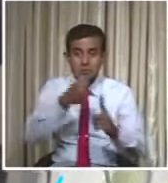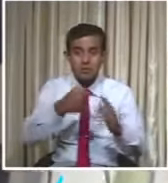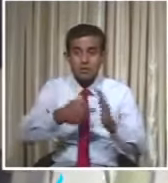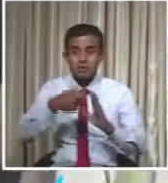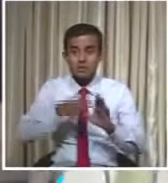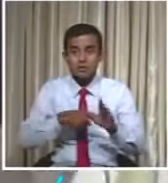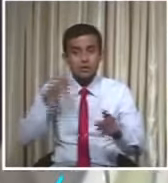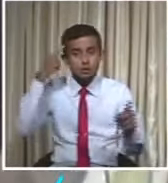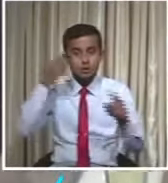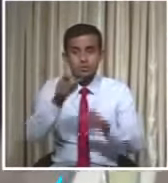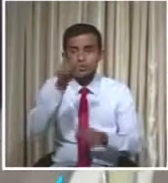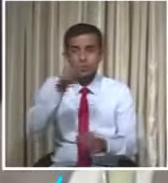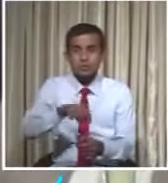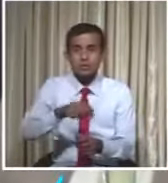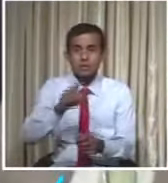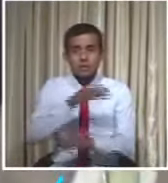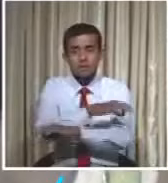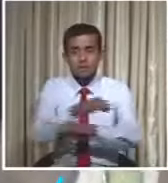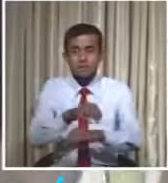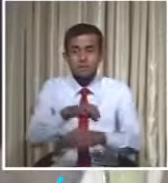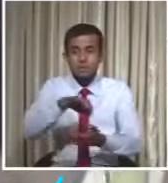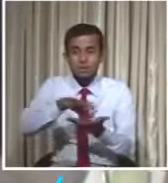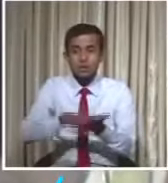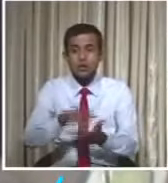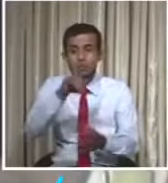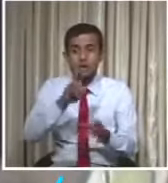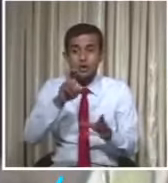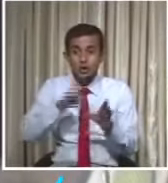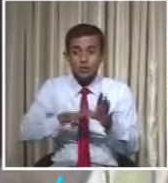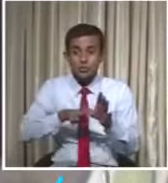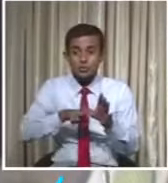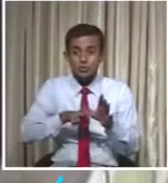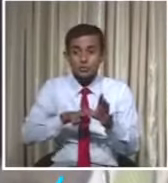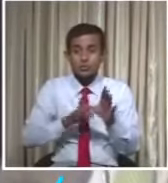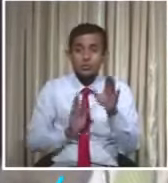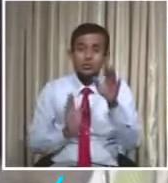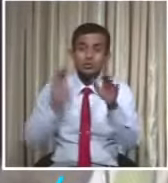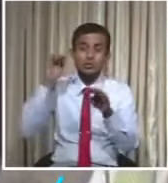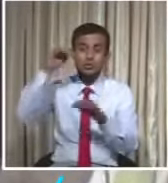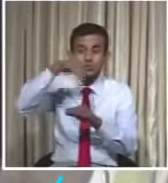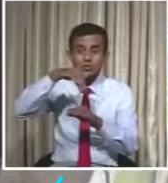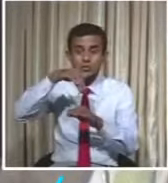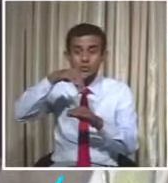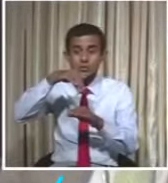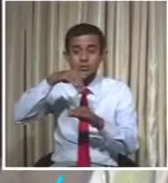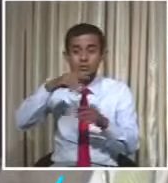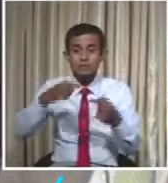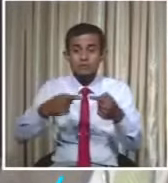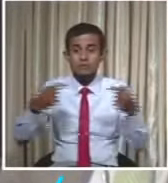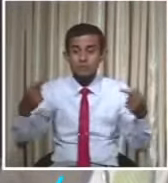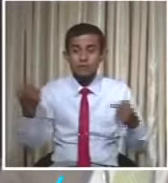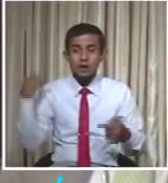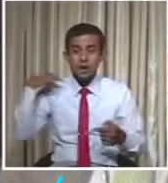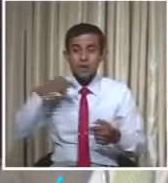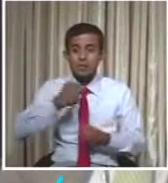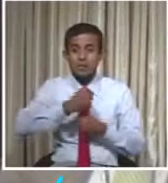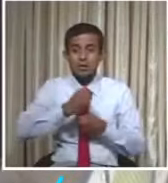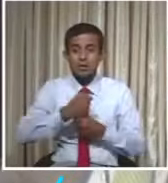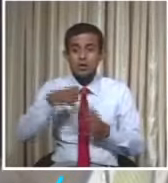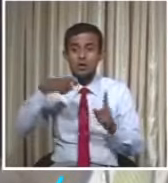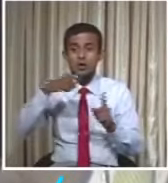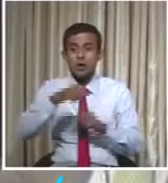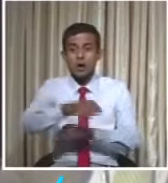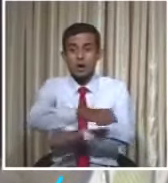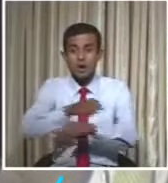අය සම්බන්ධව ඔබතුමා තීන්දුවක් ගන්න ඔබතුමාගේ පුටුව හරහා පුටුව උඩින් බැනලා විපක්ෂයේ පැත්තට ආපු ආණ්ඩුපක්ෂයේ ප්‍රධාන